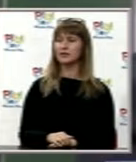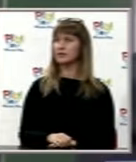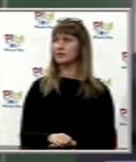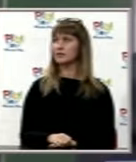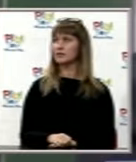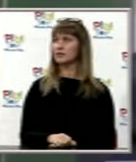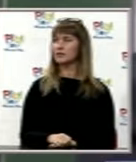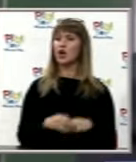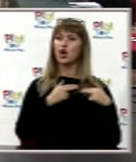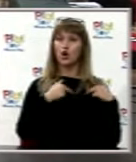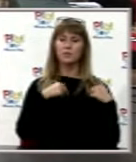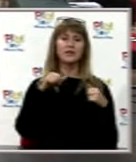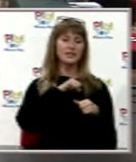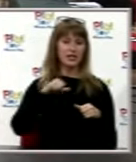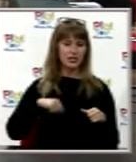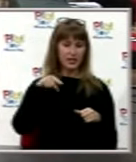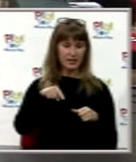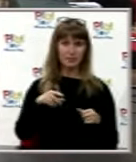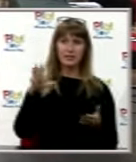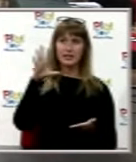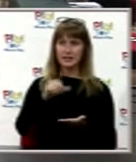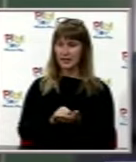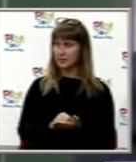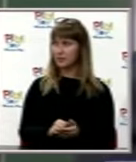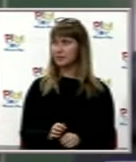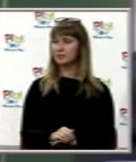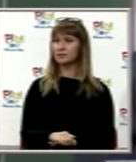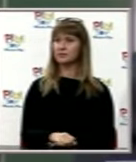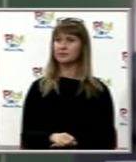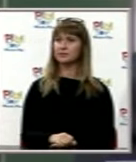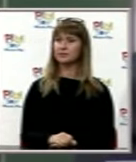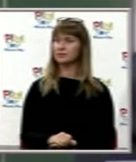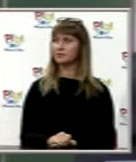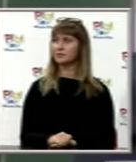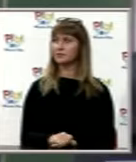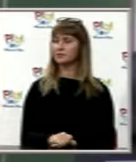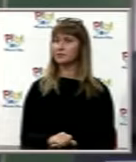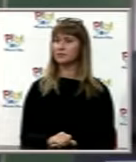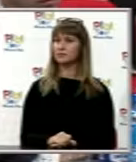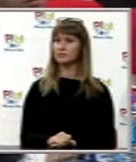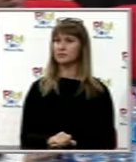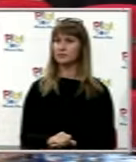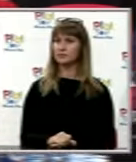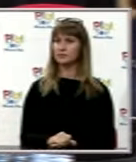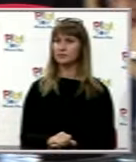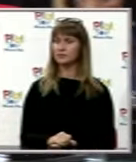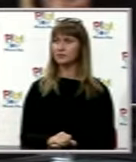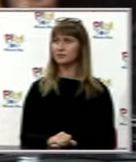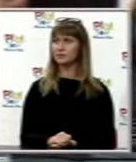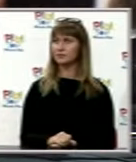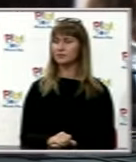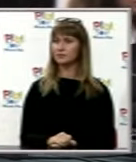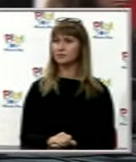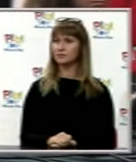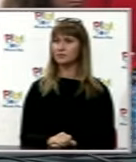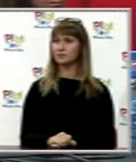żeby komisja właśnie się tym zajęła. Jeżeli ma Pan inny temat, jeżeli w innym temacie chciałby Pan zabrać głos, jak każdy mieszkaniec, bardzo